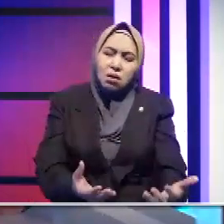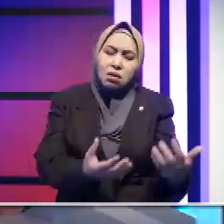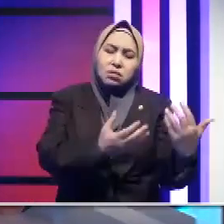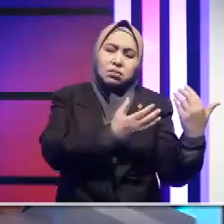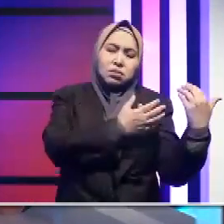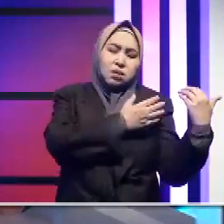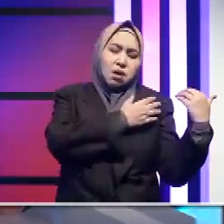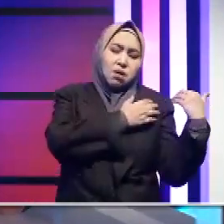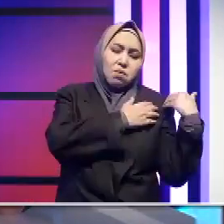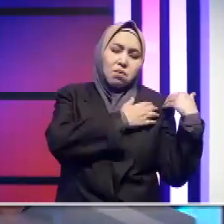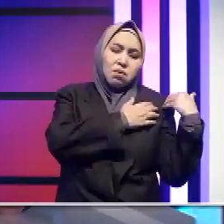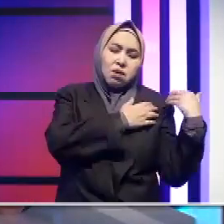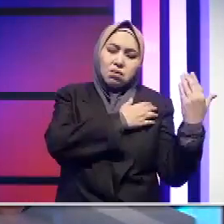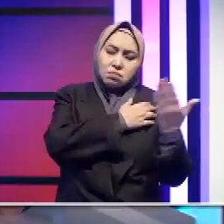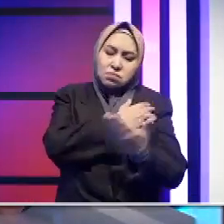haladzim